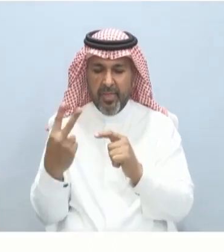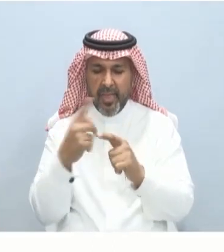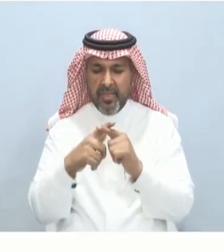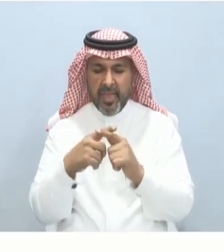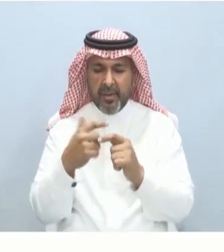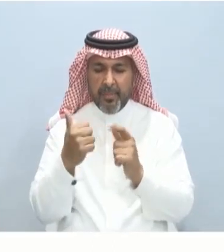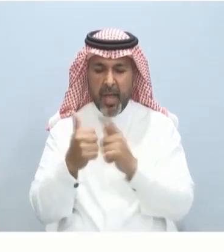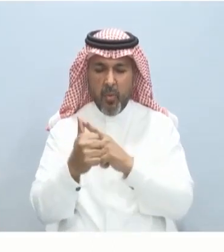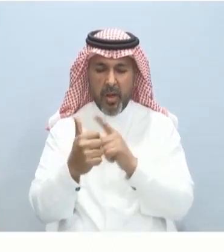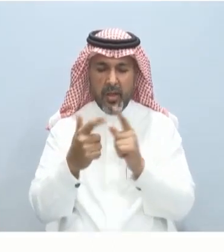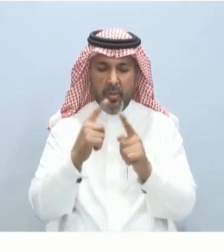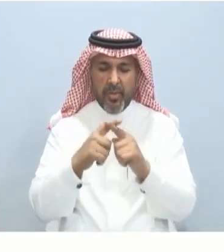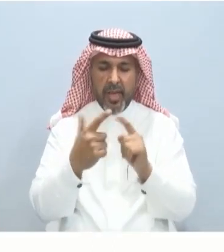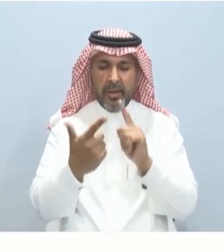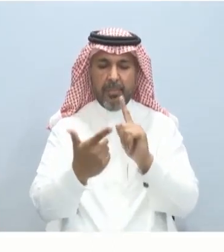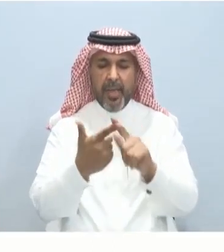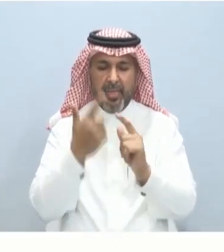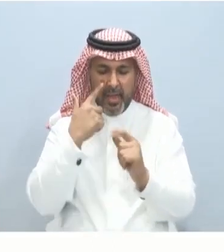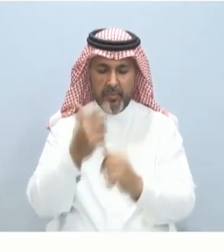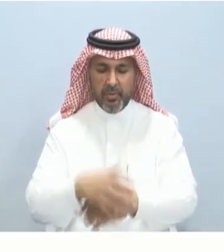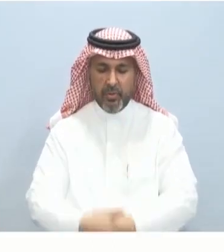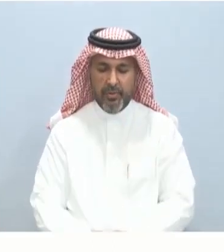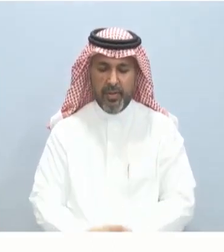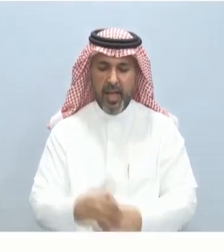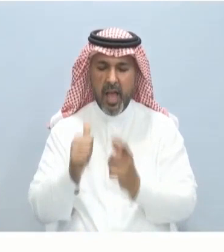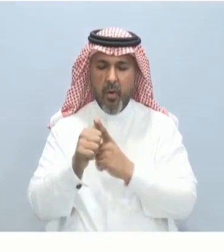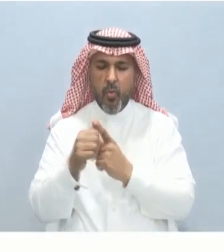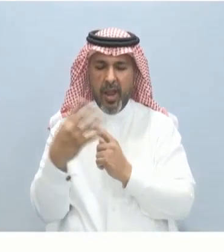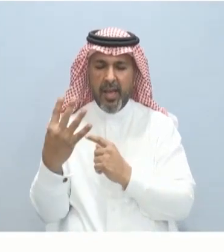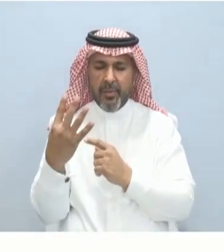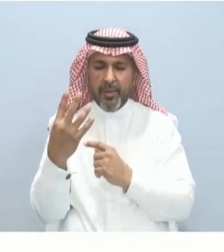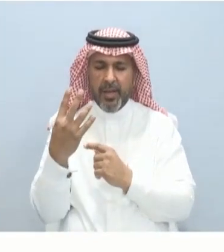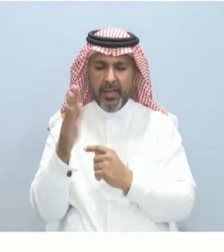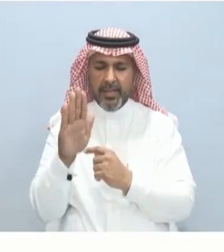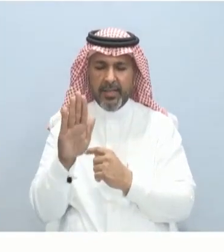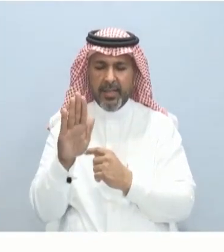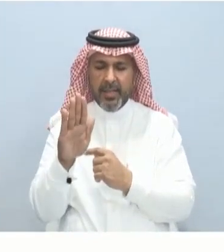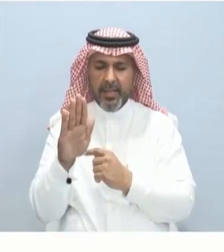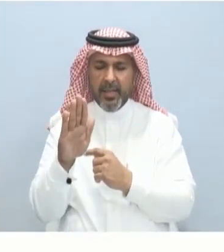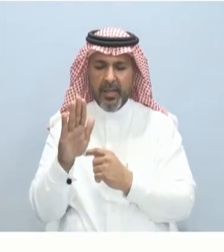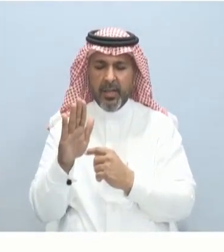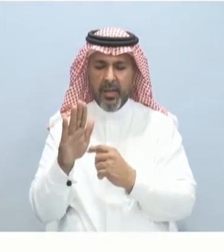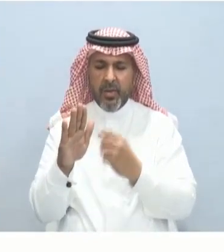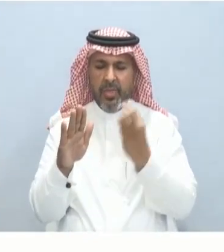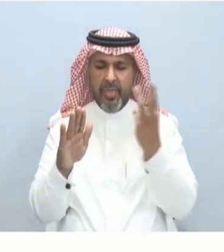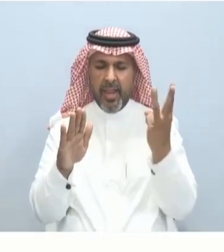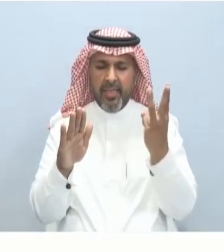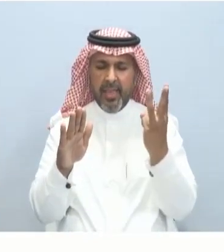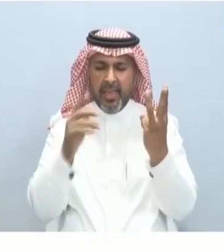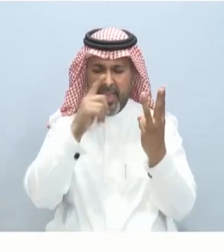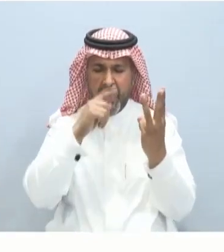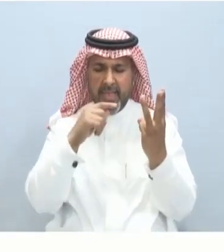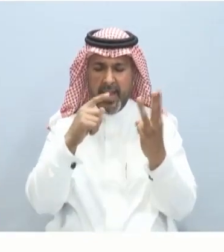ضرب الاول ضرب الثاني الاول عباره عن اربعه سين والثاني عباره عن الثلاثه